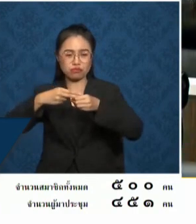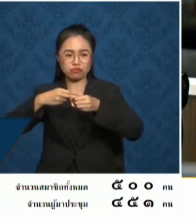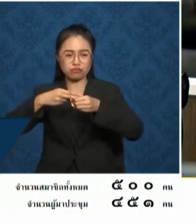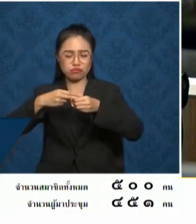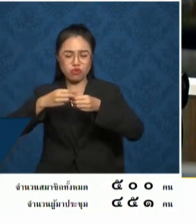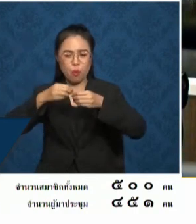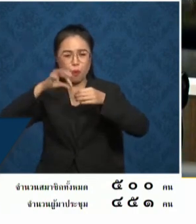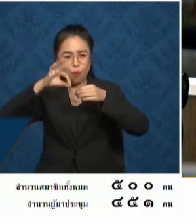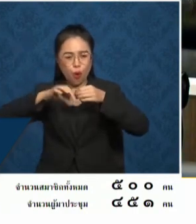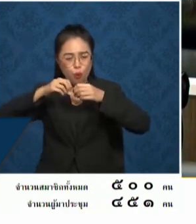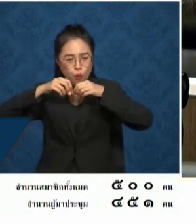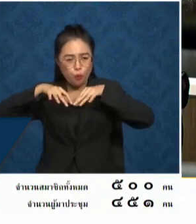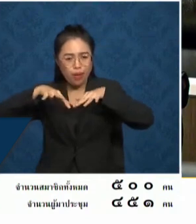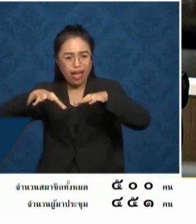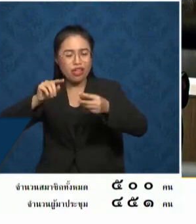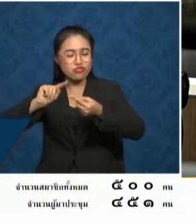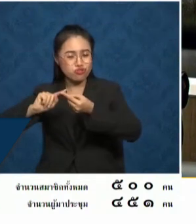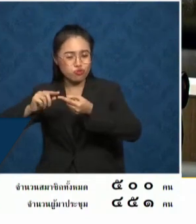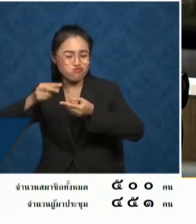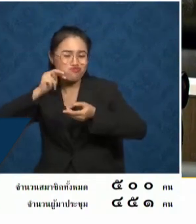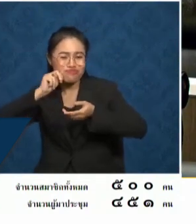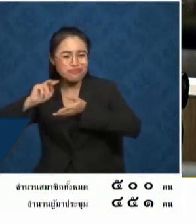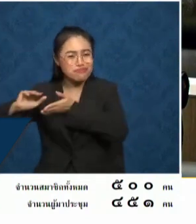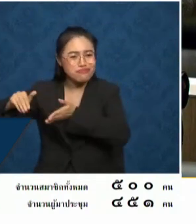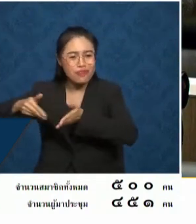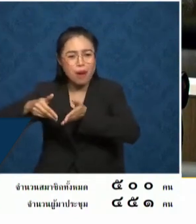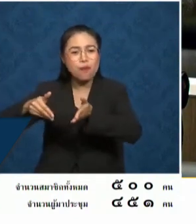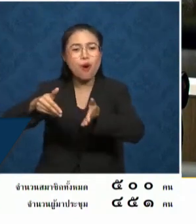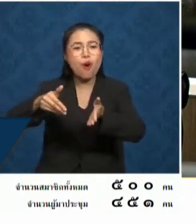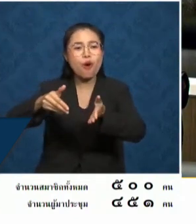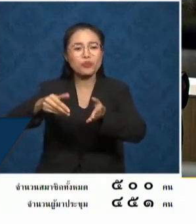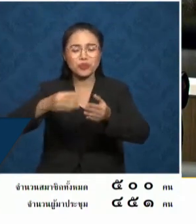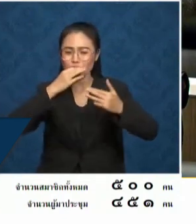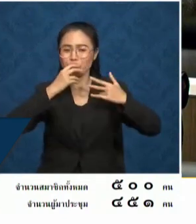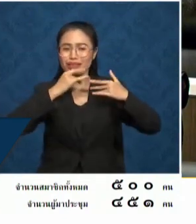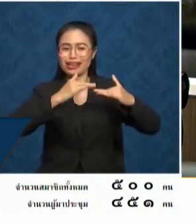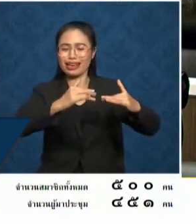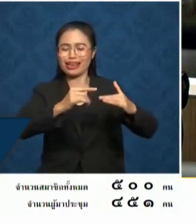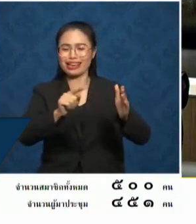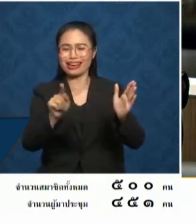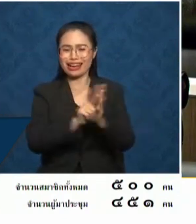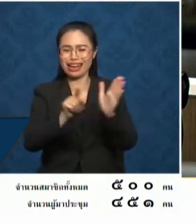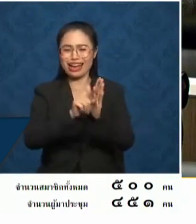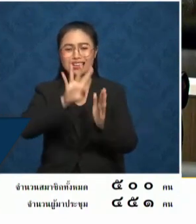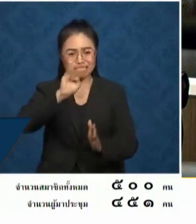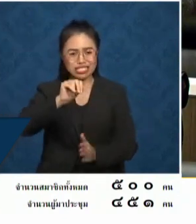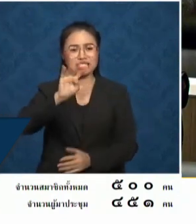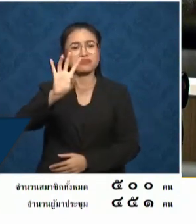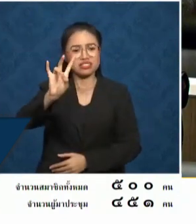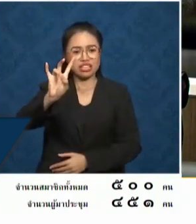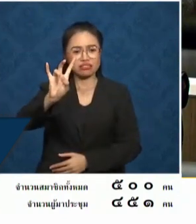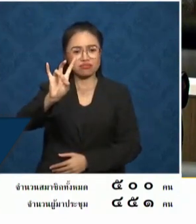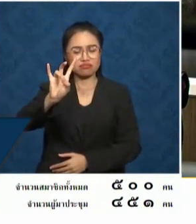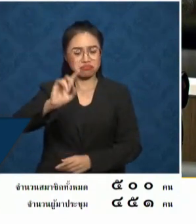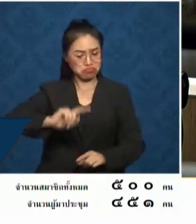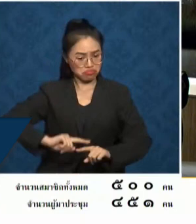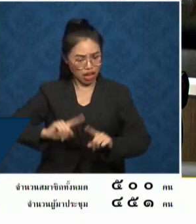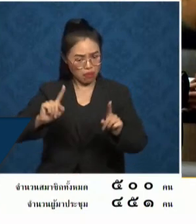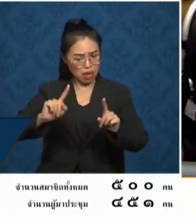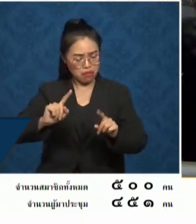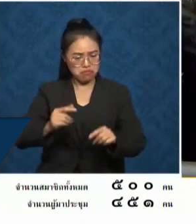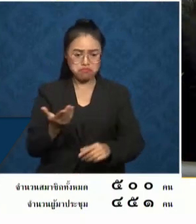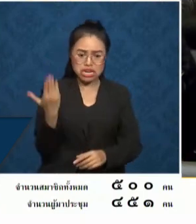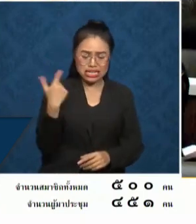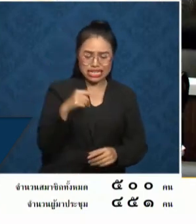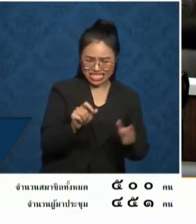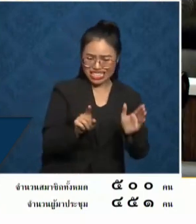ครับรั่วไหลของแม่น้ำน้ำมันในทะเล 47ครั้งต่างกันมครับเมื่อกี้แค่